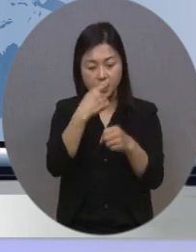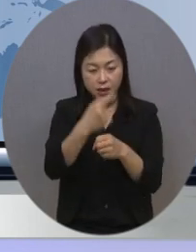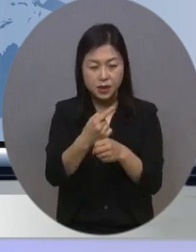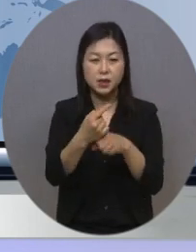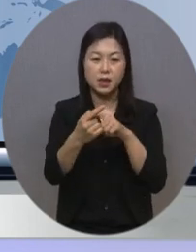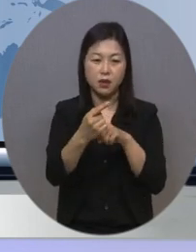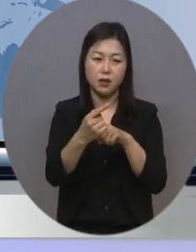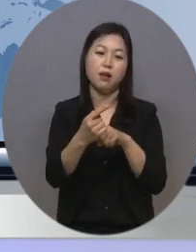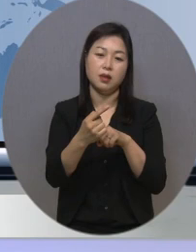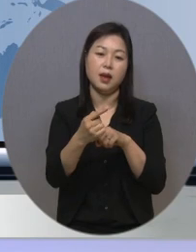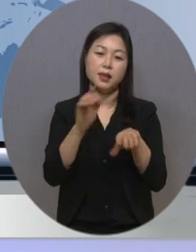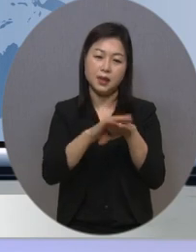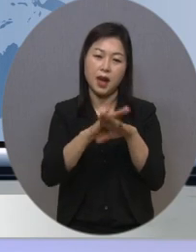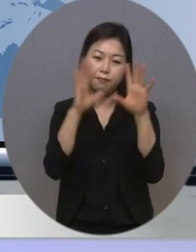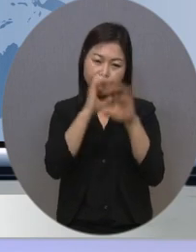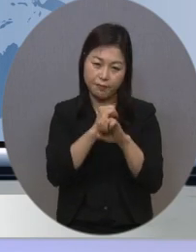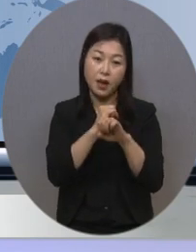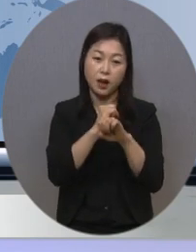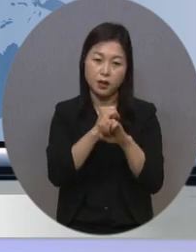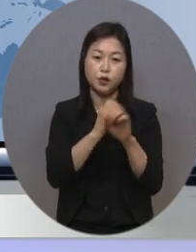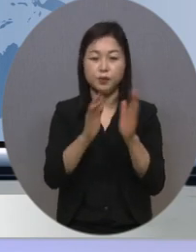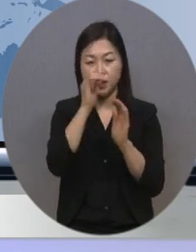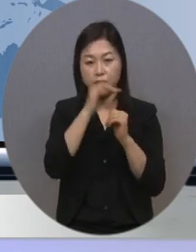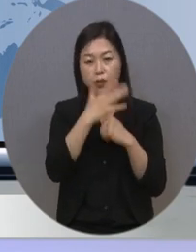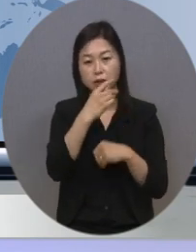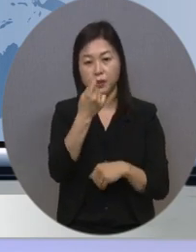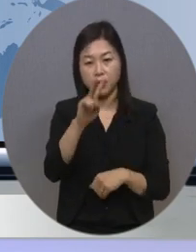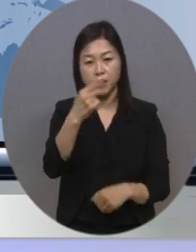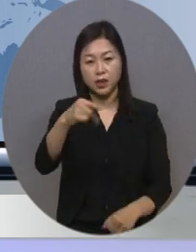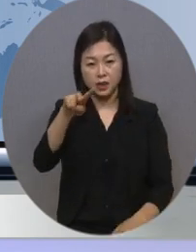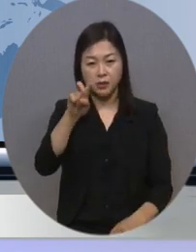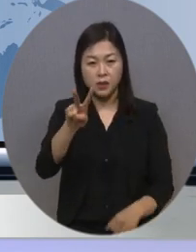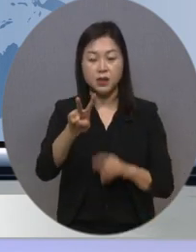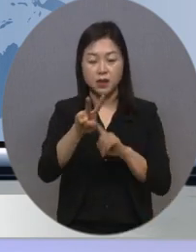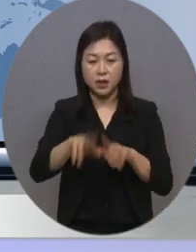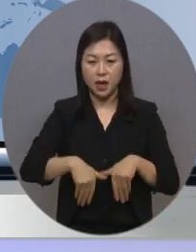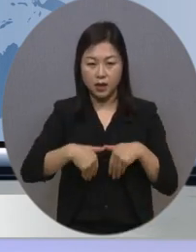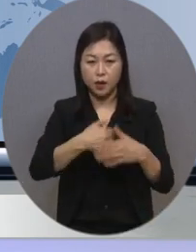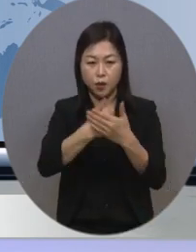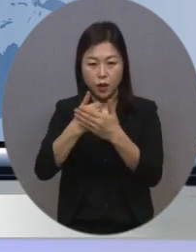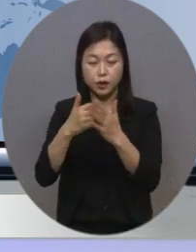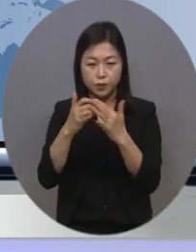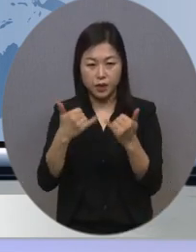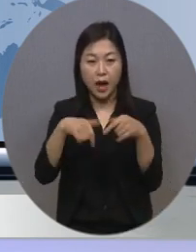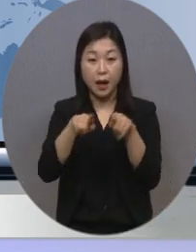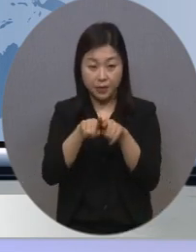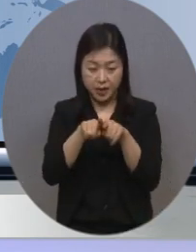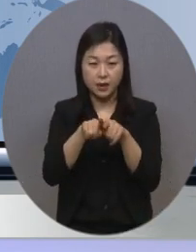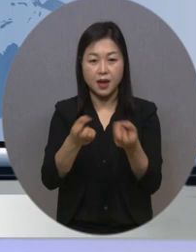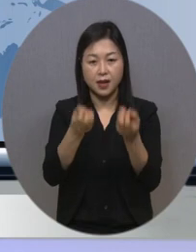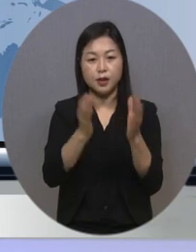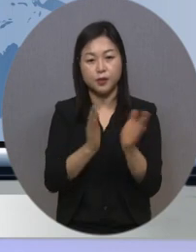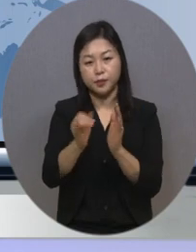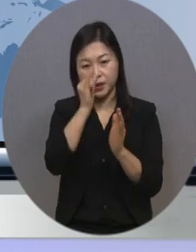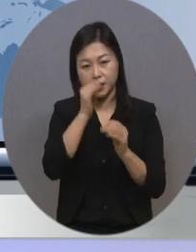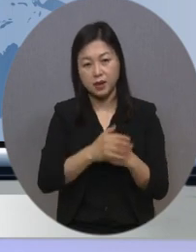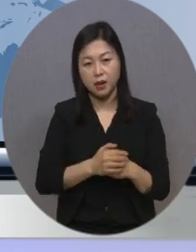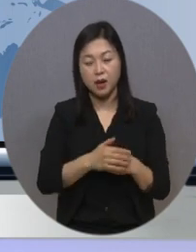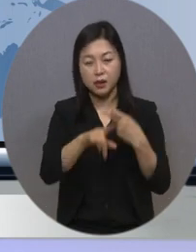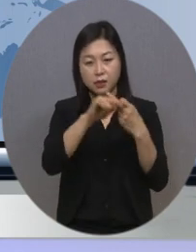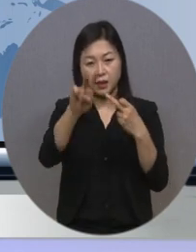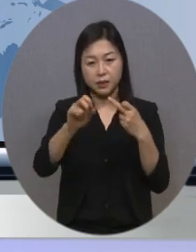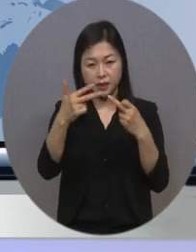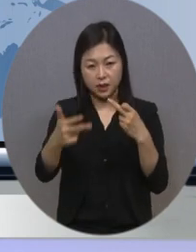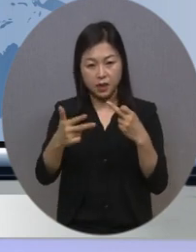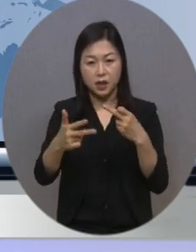있는데요. 복지TV에서도 2022년을 따뜻하게 만든 분들과 함께하는 시간을 준비합니다. 12월